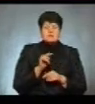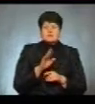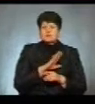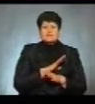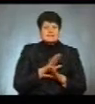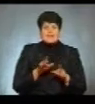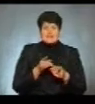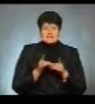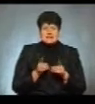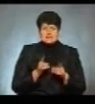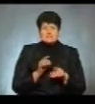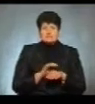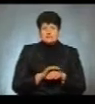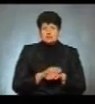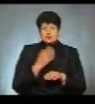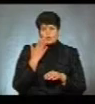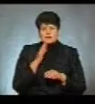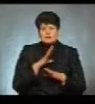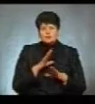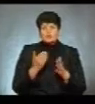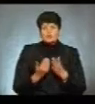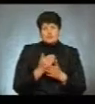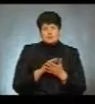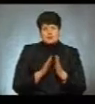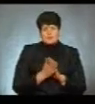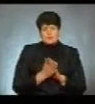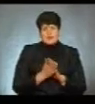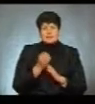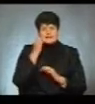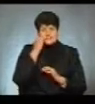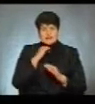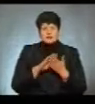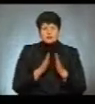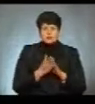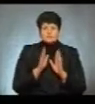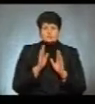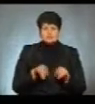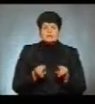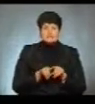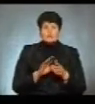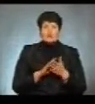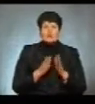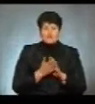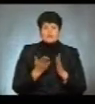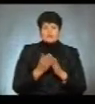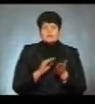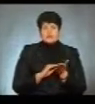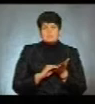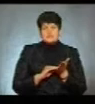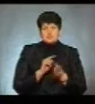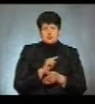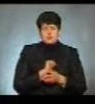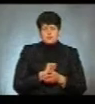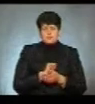моменту, фактично дійсні, поки не буде заключений новий договір. Але старий договір діє на тих самих умовах, які прописані в ньому.